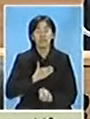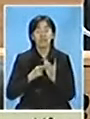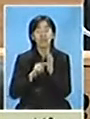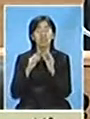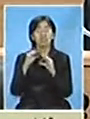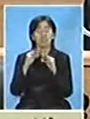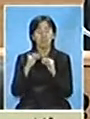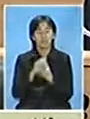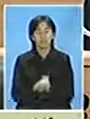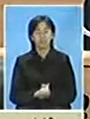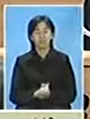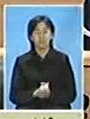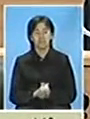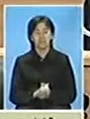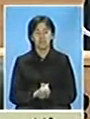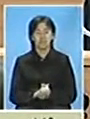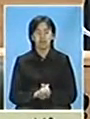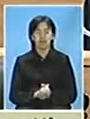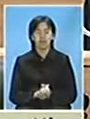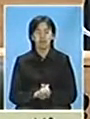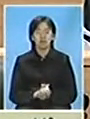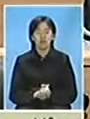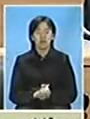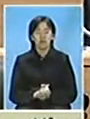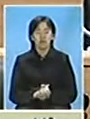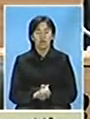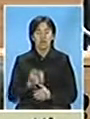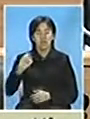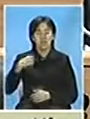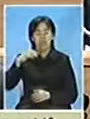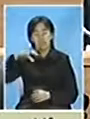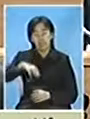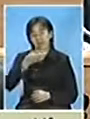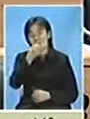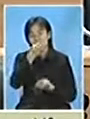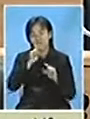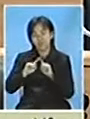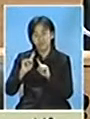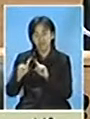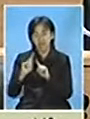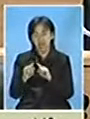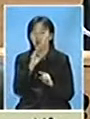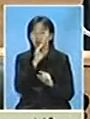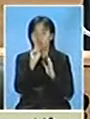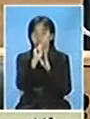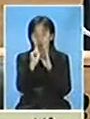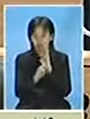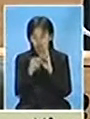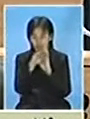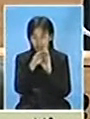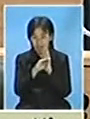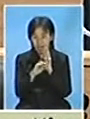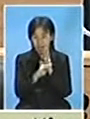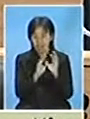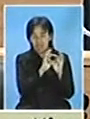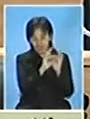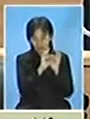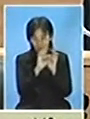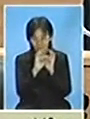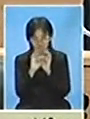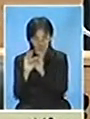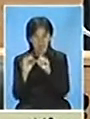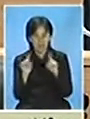ว่าปกติแล้วสภาวิชาชีพนั้นเวลาร่างกฎหมายเนี่ยมักจะล้อกันม